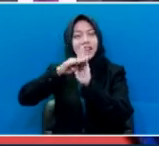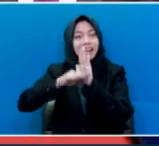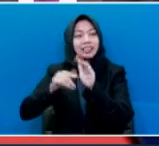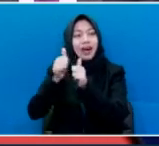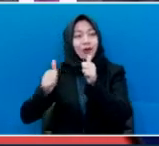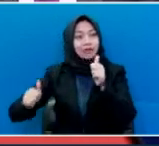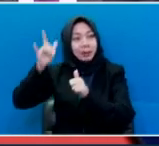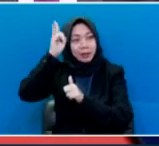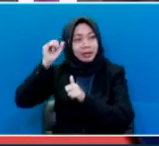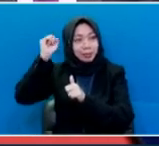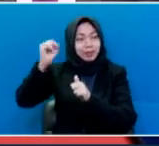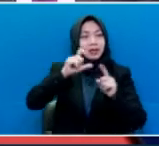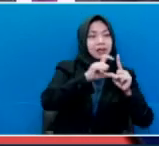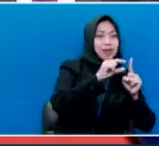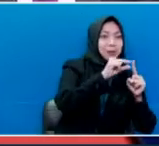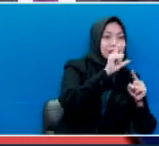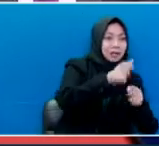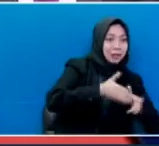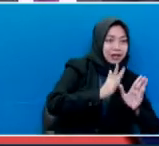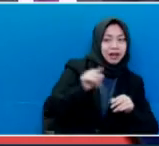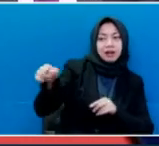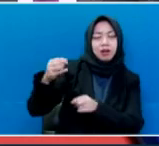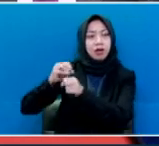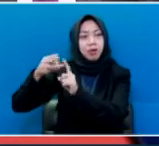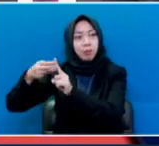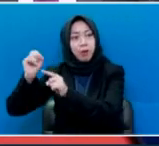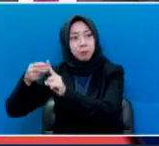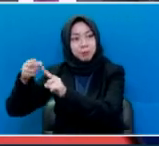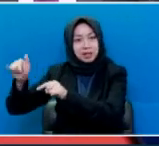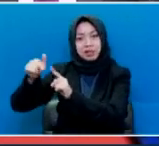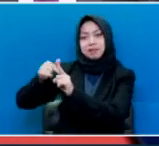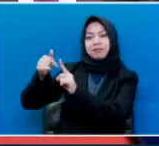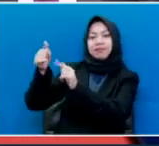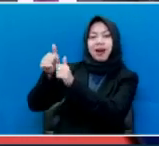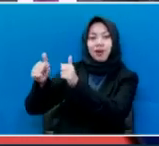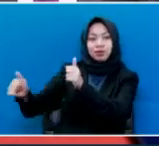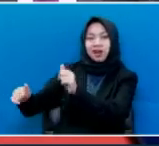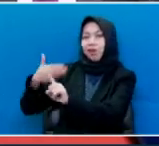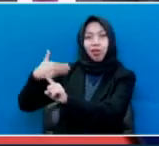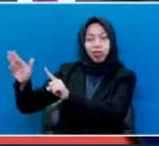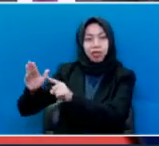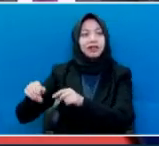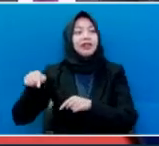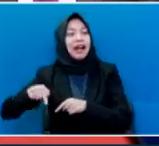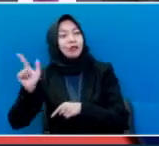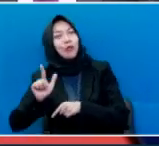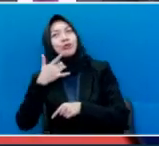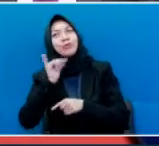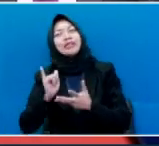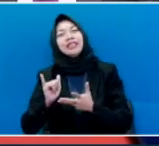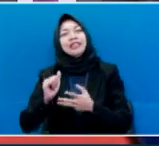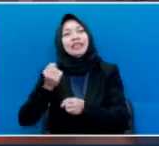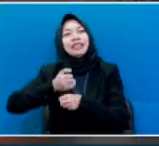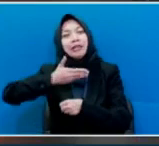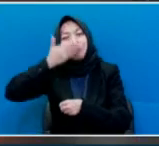gitu kan oleh DPC medanui Dio yaakihetap